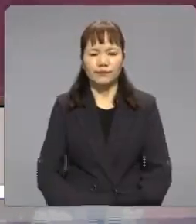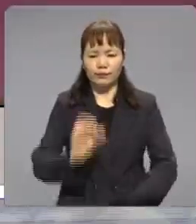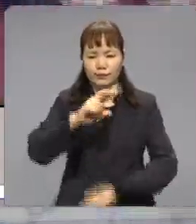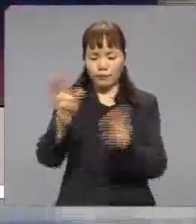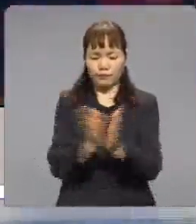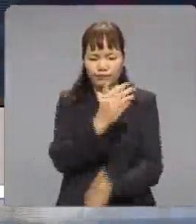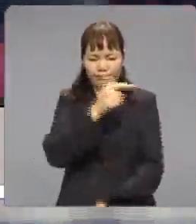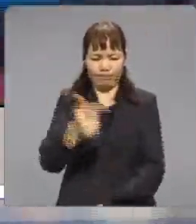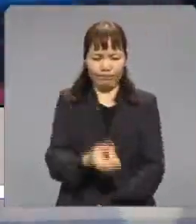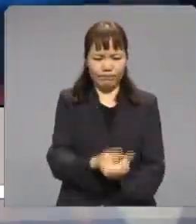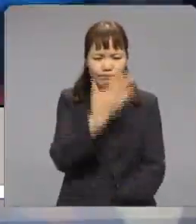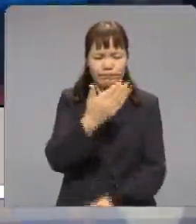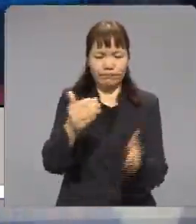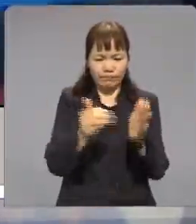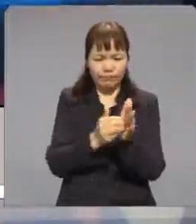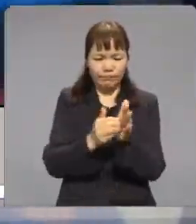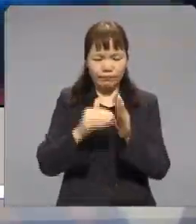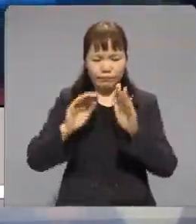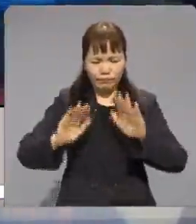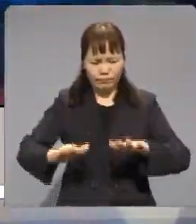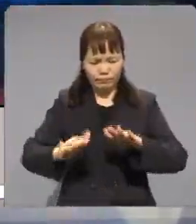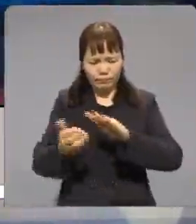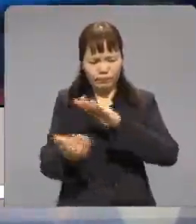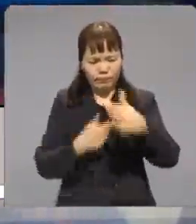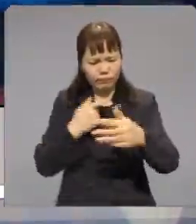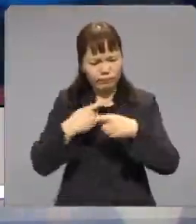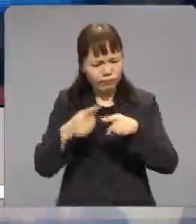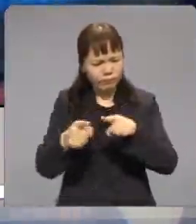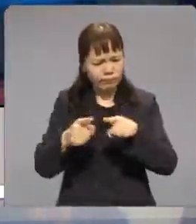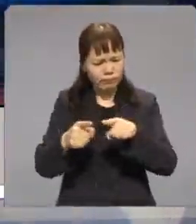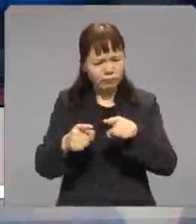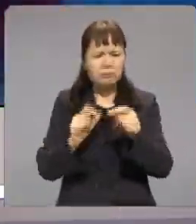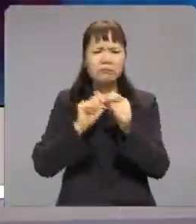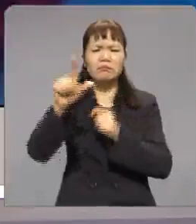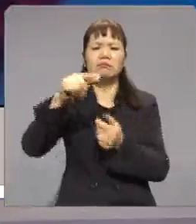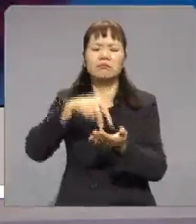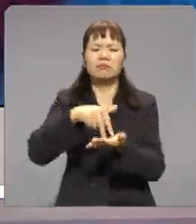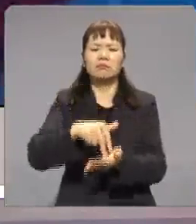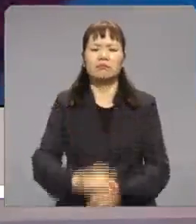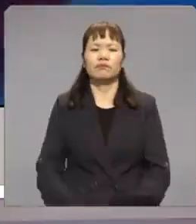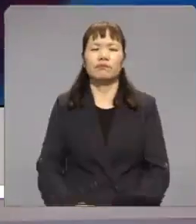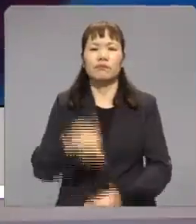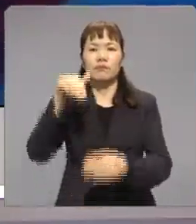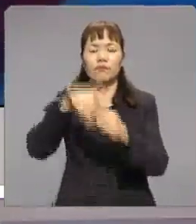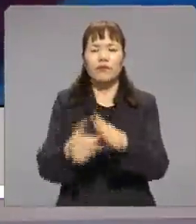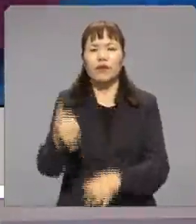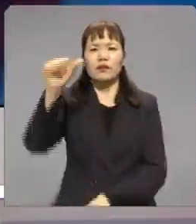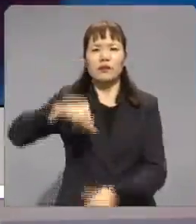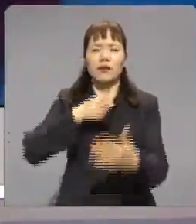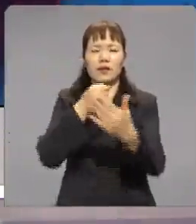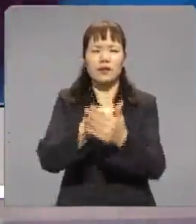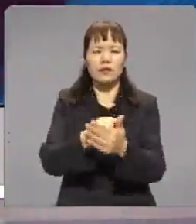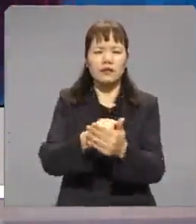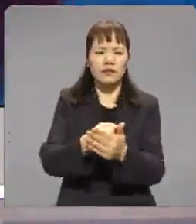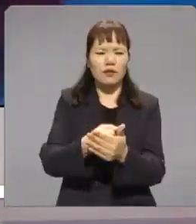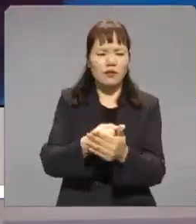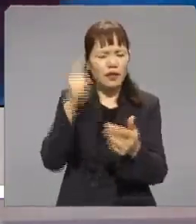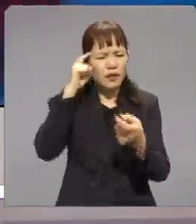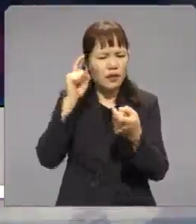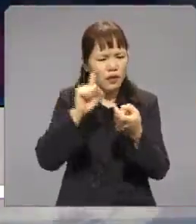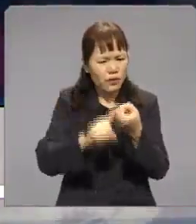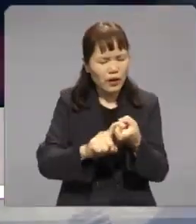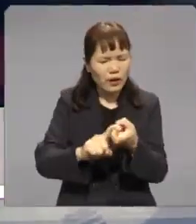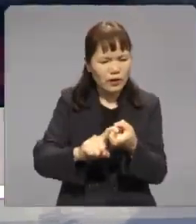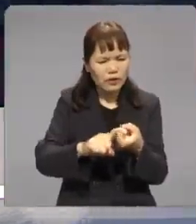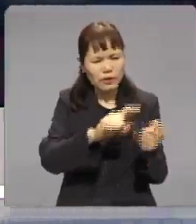야권의 압승으로 끝난 이번 총선은 결과가 예견됐다는 게 대체적인 시각입니다. 선거의 승패를 좌우하는 이슈와 구도에서